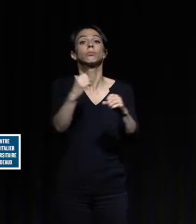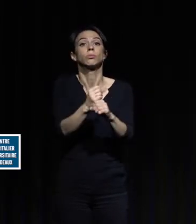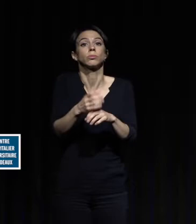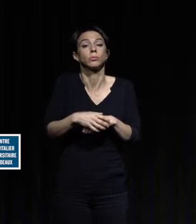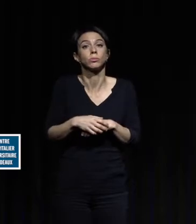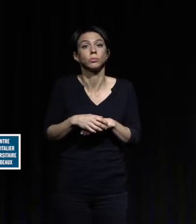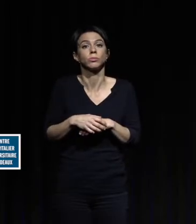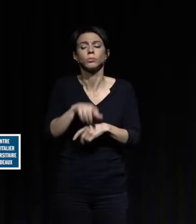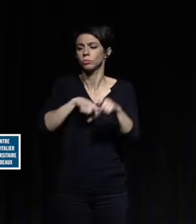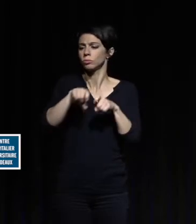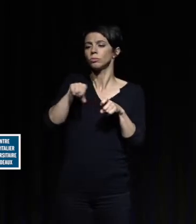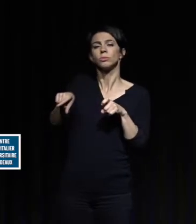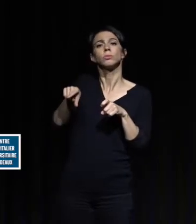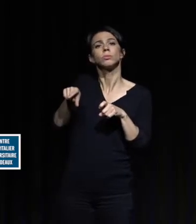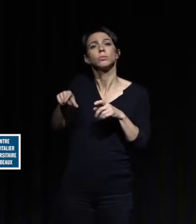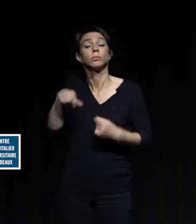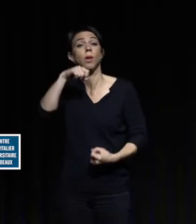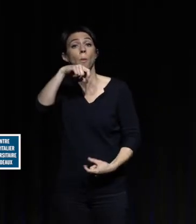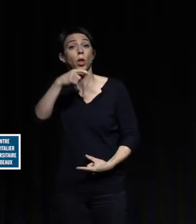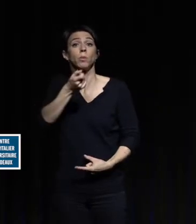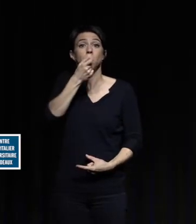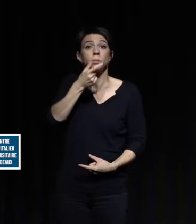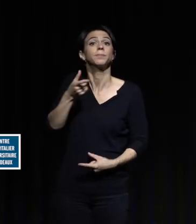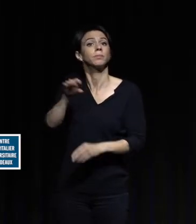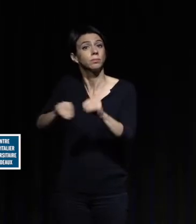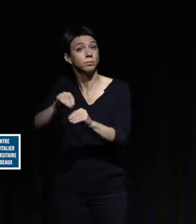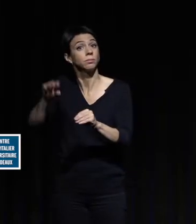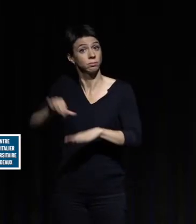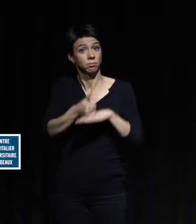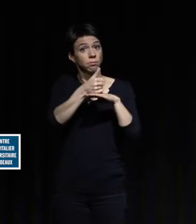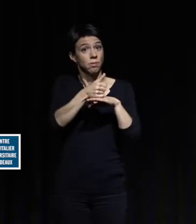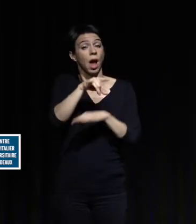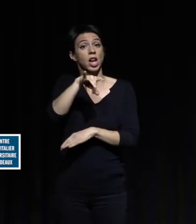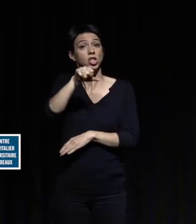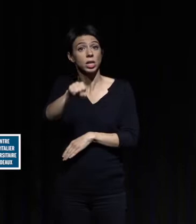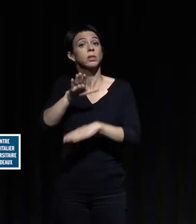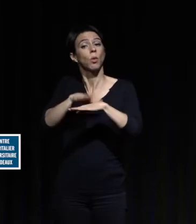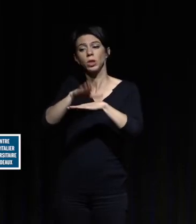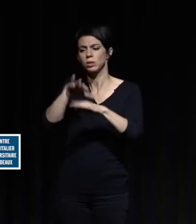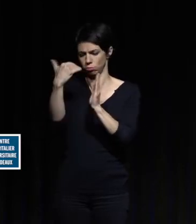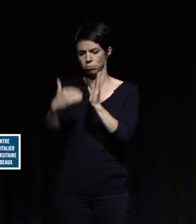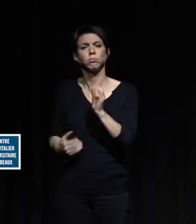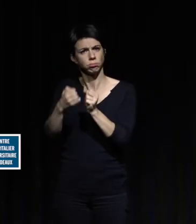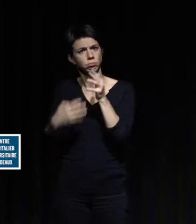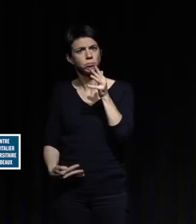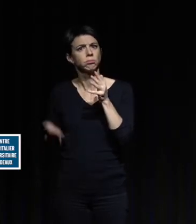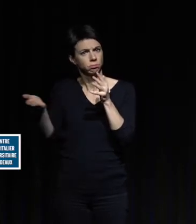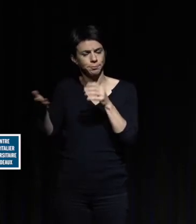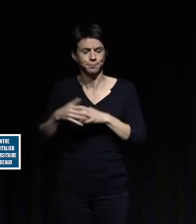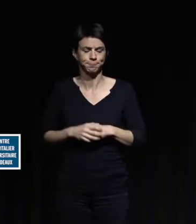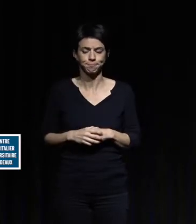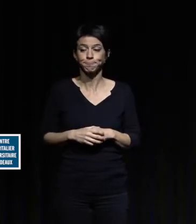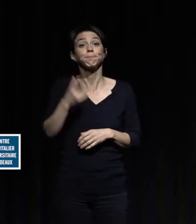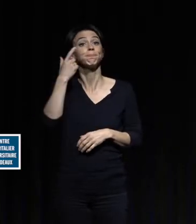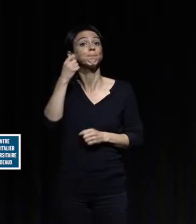hormonaux sont de première intention, sont définis dans les recommandations HAS. Vous voyez qu'il y a deux